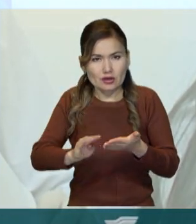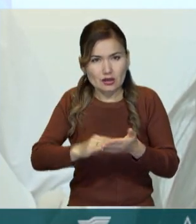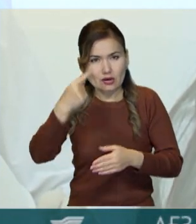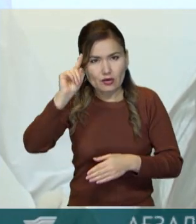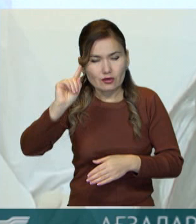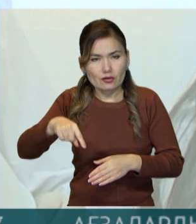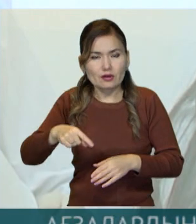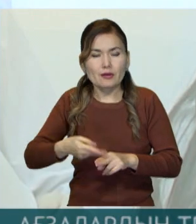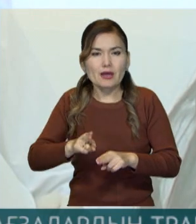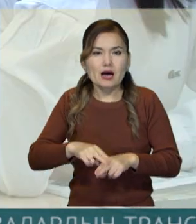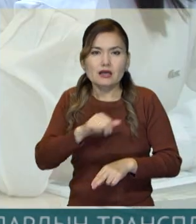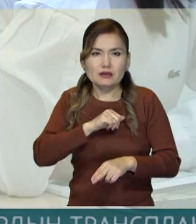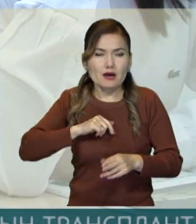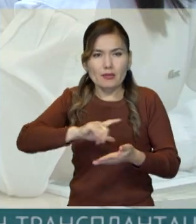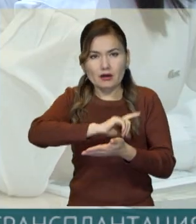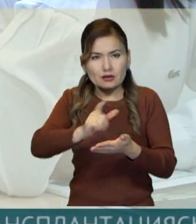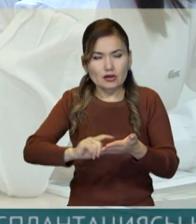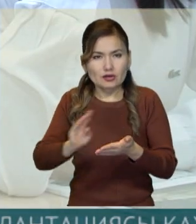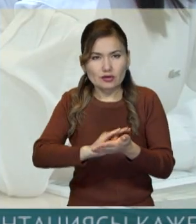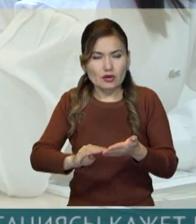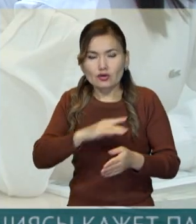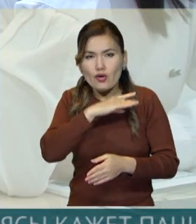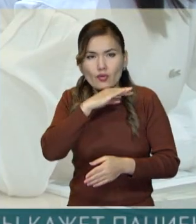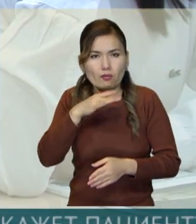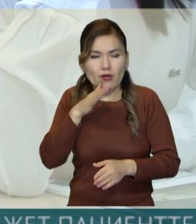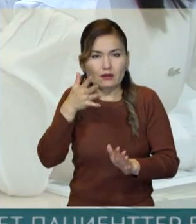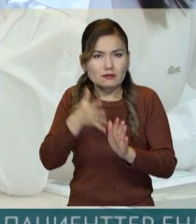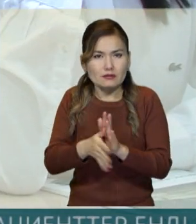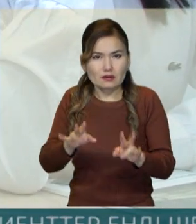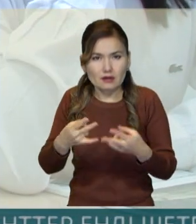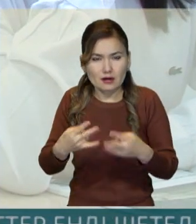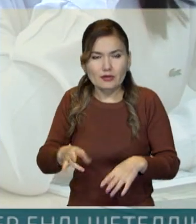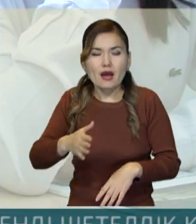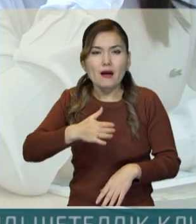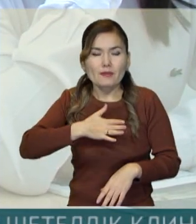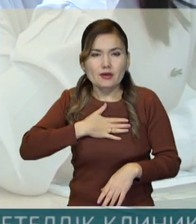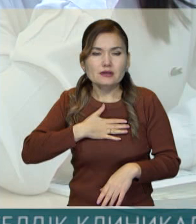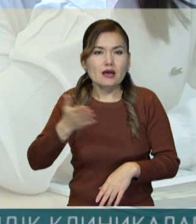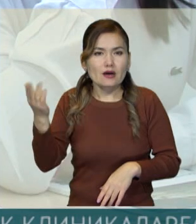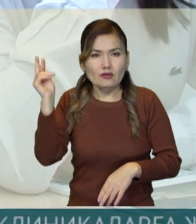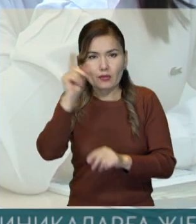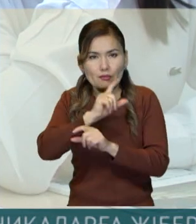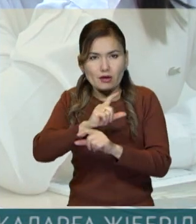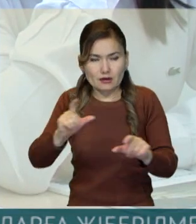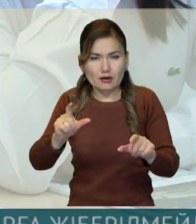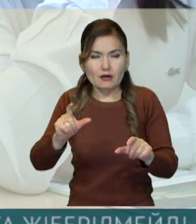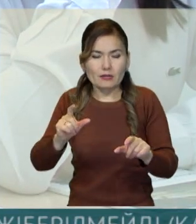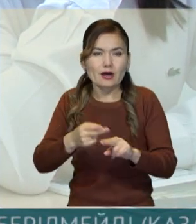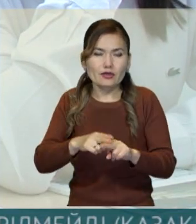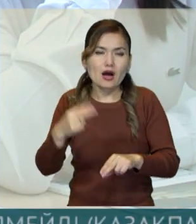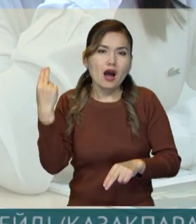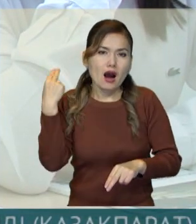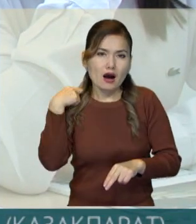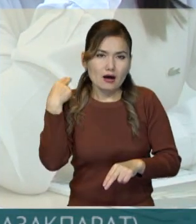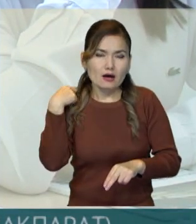өзіміз мәтін жазамыз. Көп уақыт кетпейді. Өйткені біз мектепте жаттыққаннан, біз үйде де оны